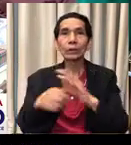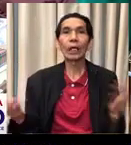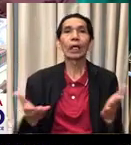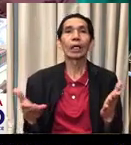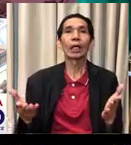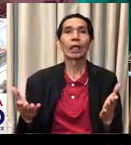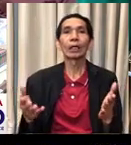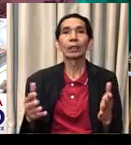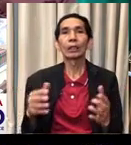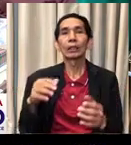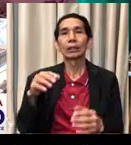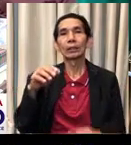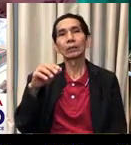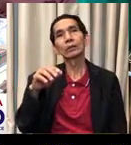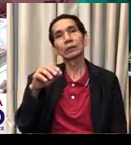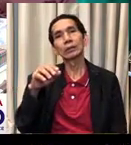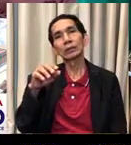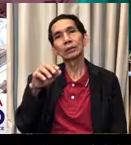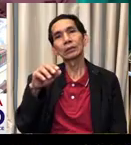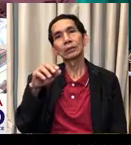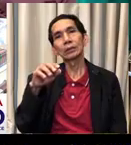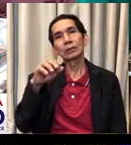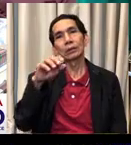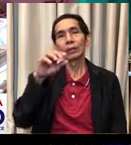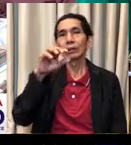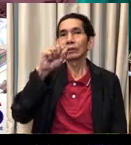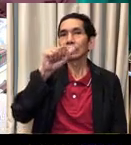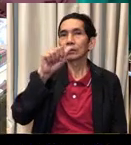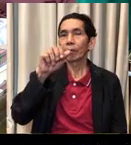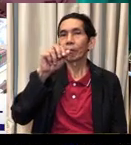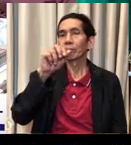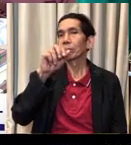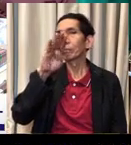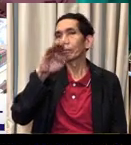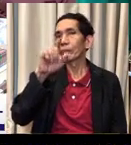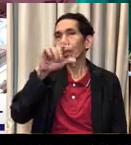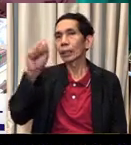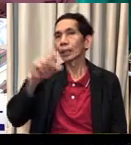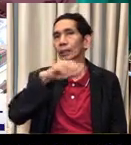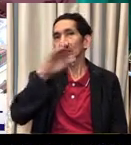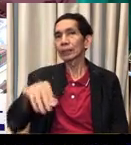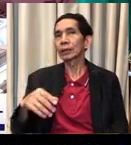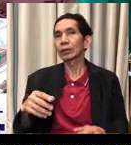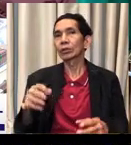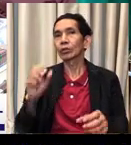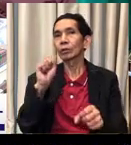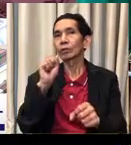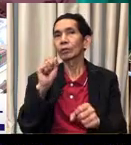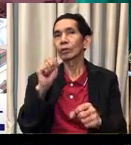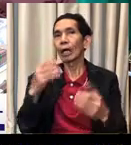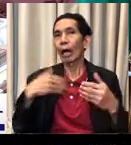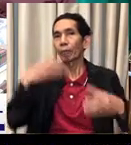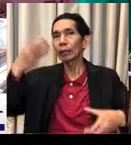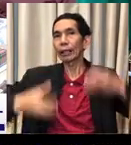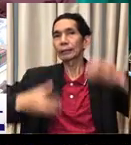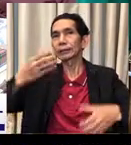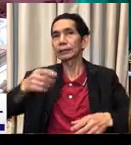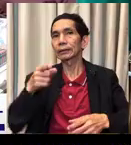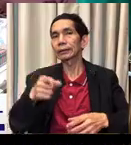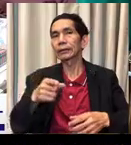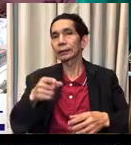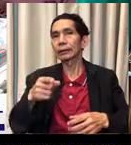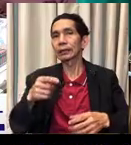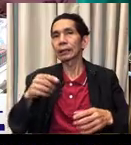Oh, mga taga-Sambales, magpasalamat kayo. Oh, diyan gumawa ng kawalang yan. May kaso diyan.